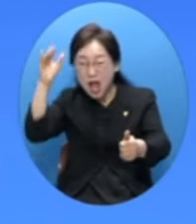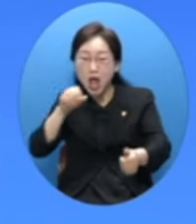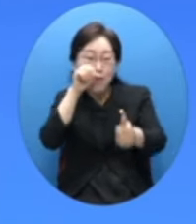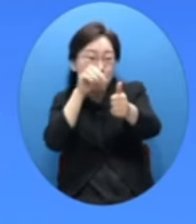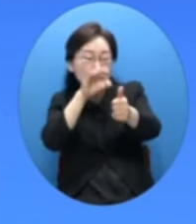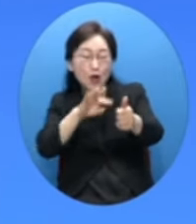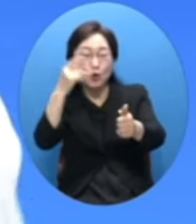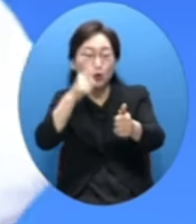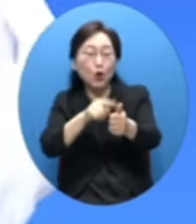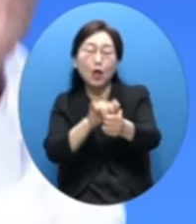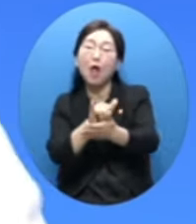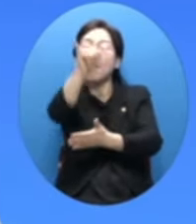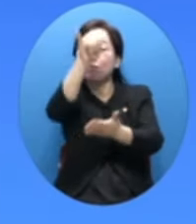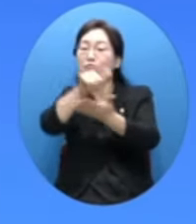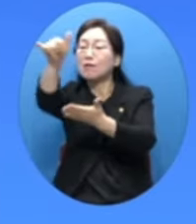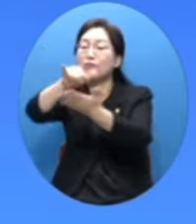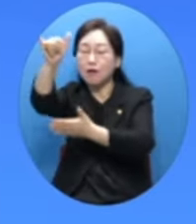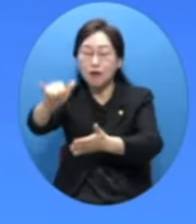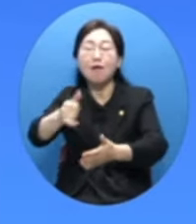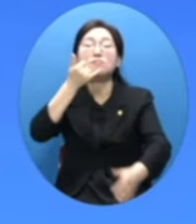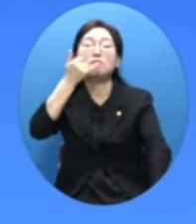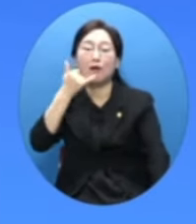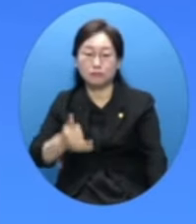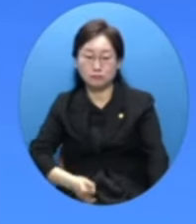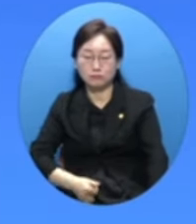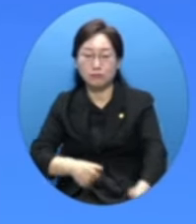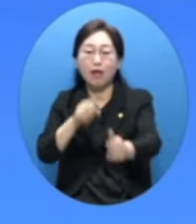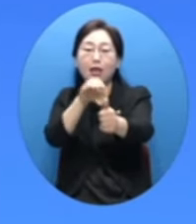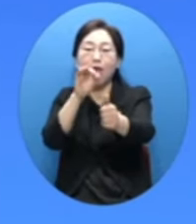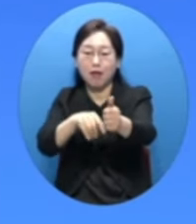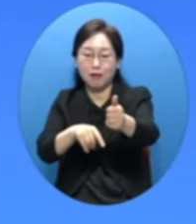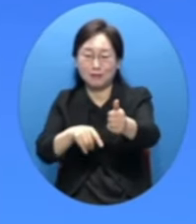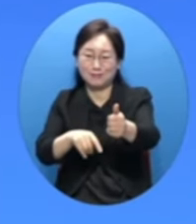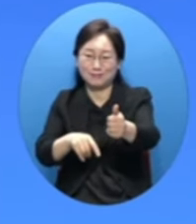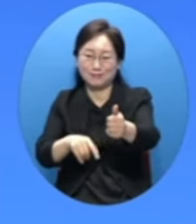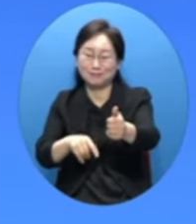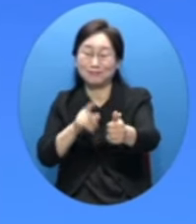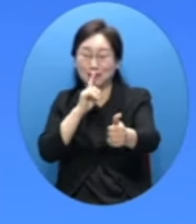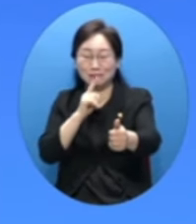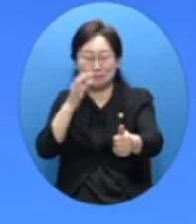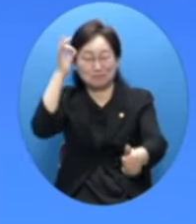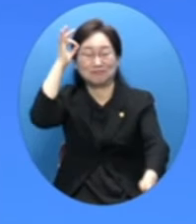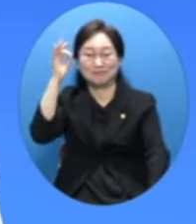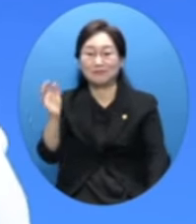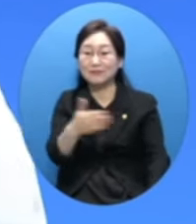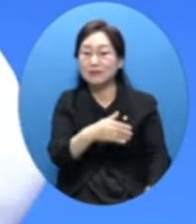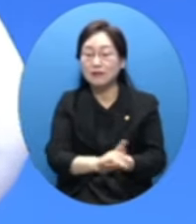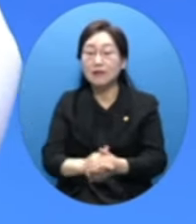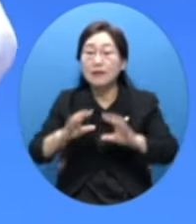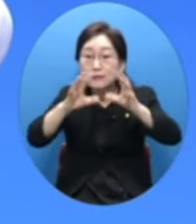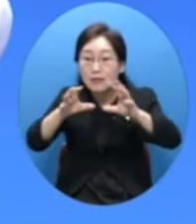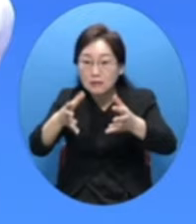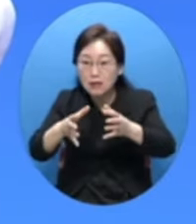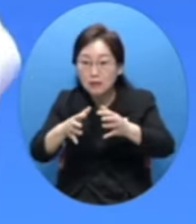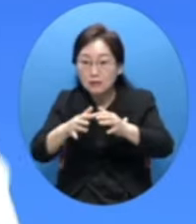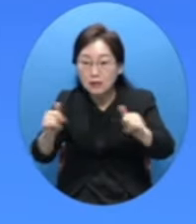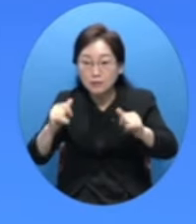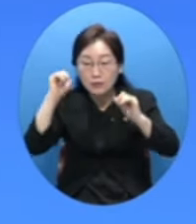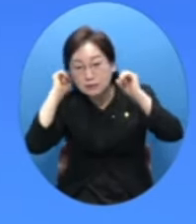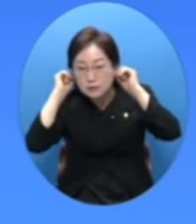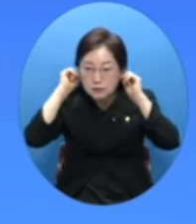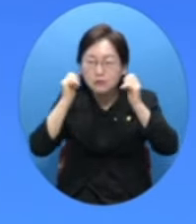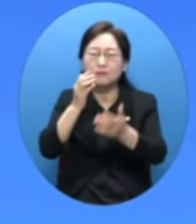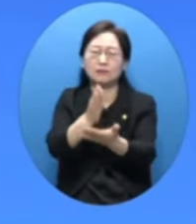뭐라고 비난해도 목사님 전 세계 다니며 세계 선교를 열심히 하셨다. 그 말씀을 하신 기억이 납니다. 세상 사람들의 소리에 귀를 기울이지 말고